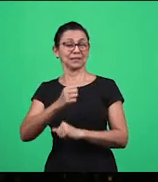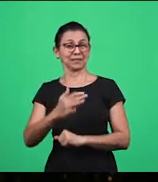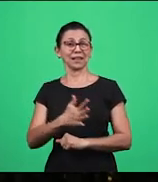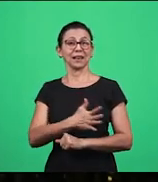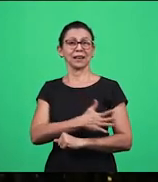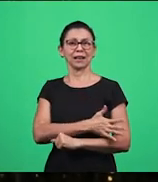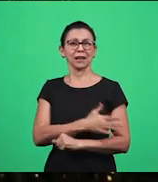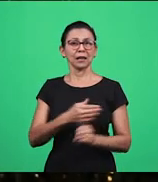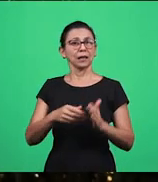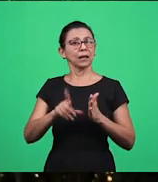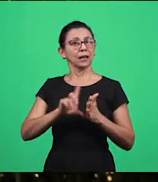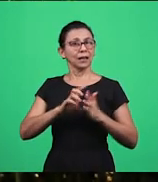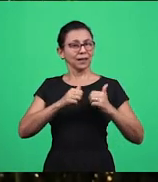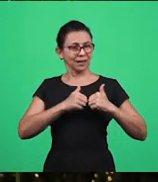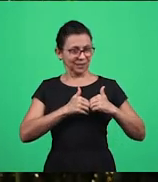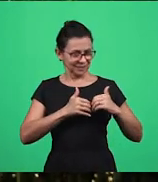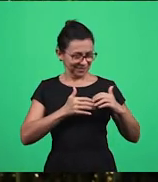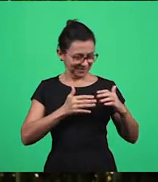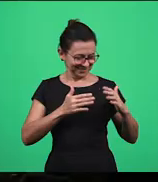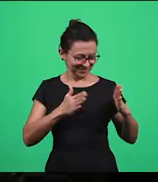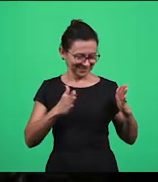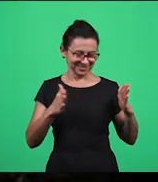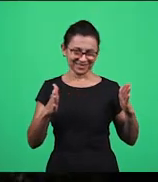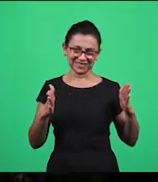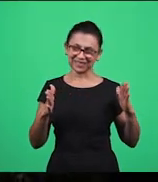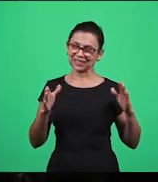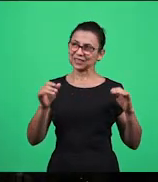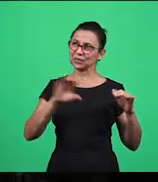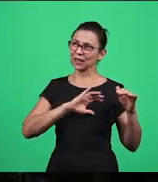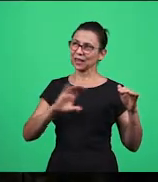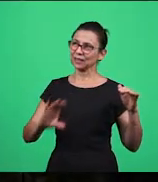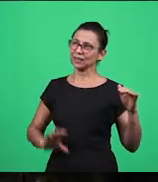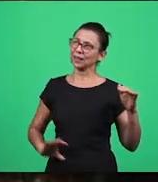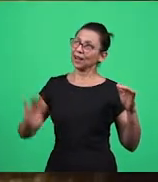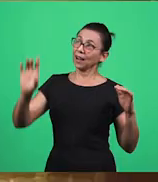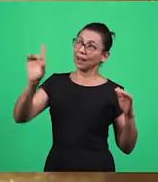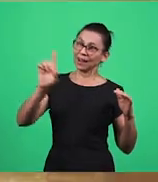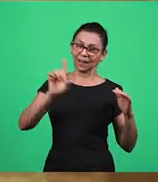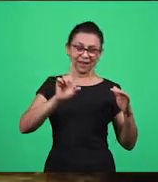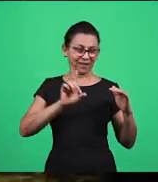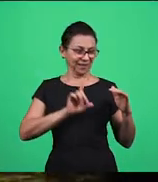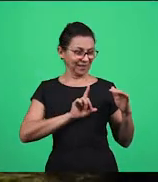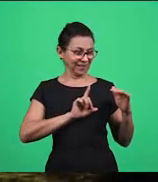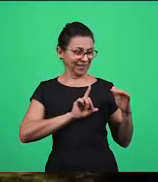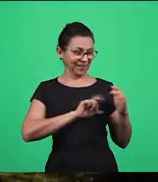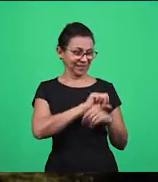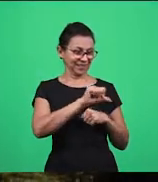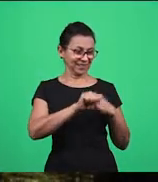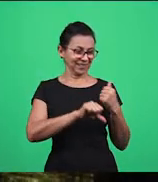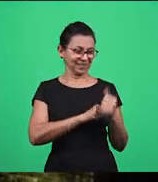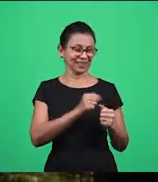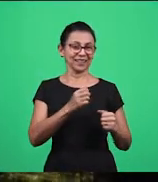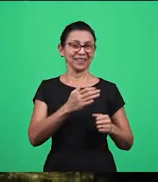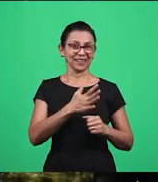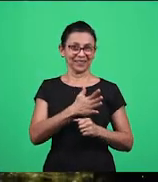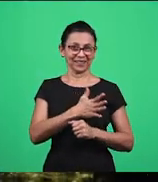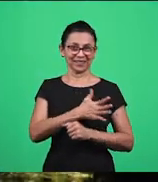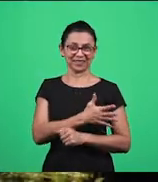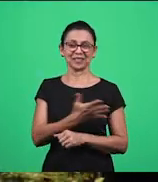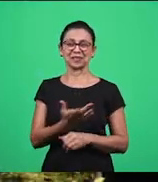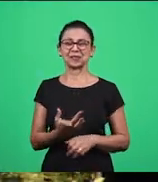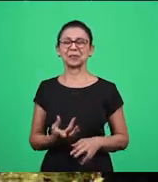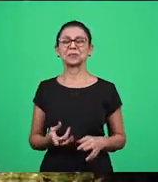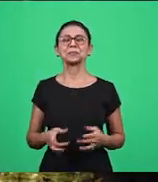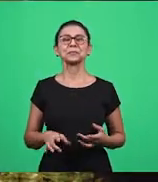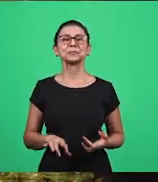Позволь солнцу родиться в тебе, взойти в тебе. Открой сердце и позволь Христу войти.